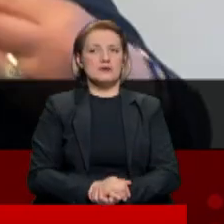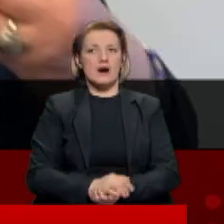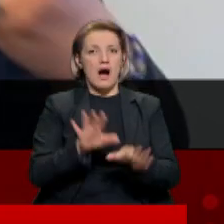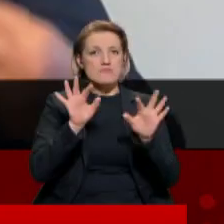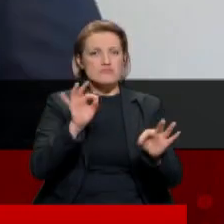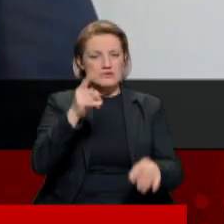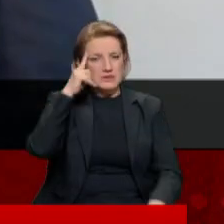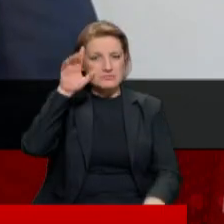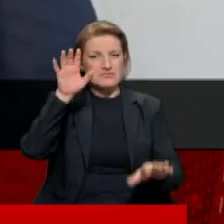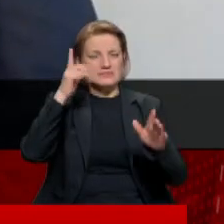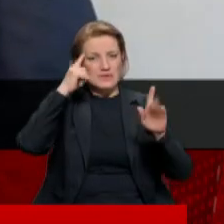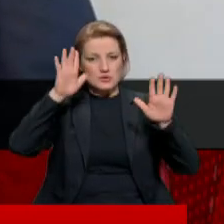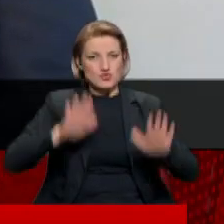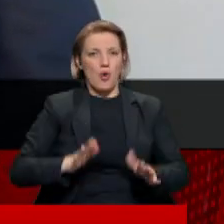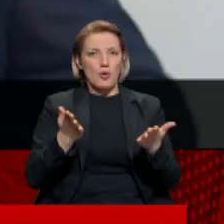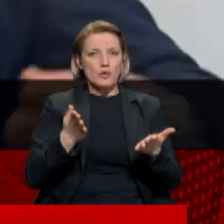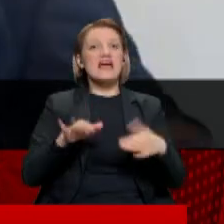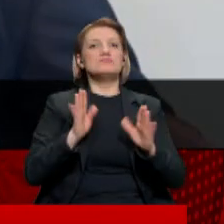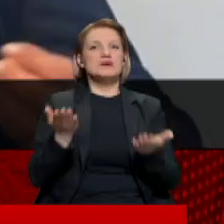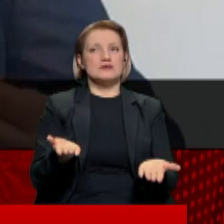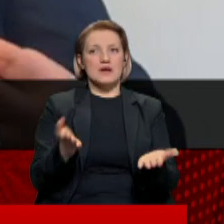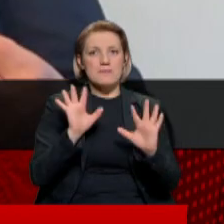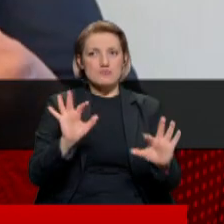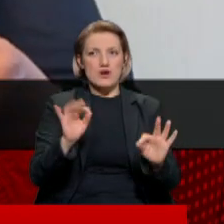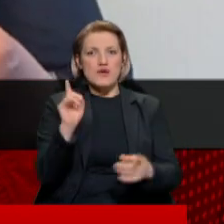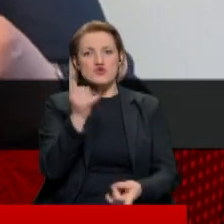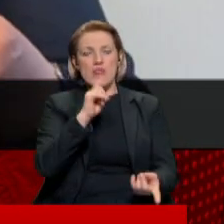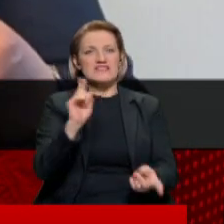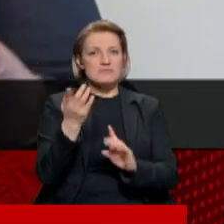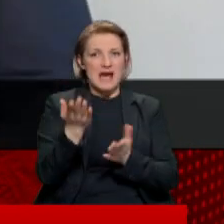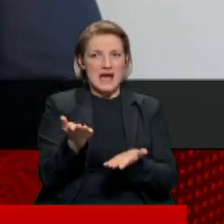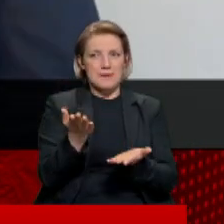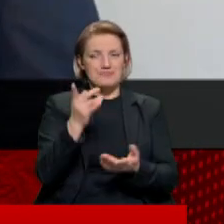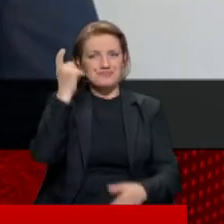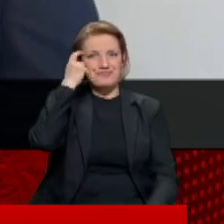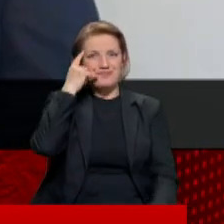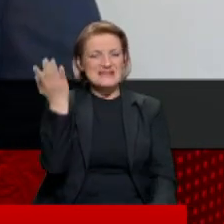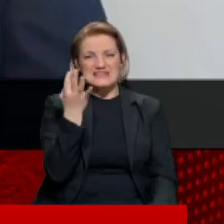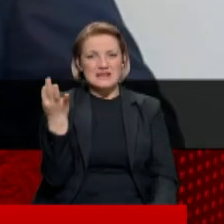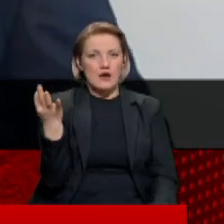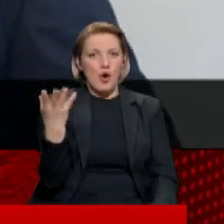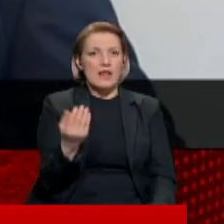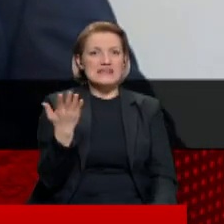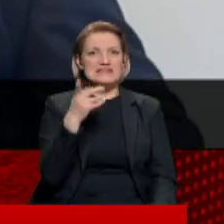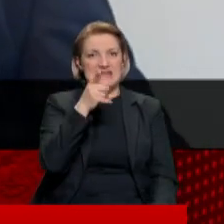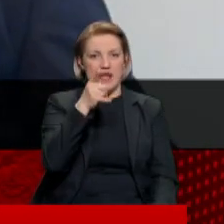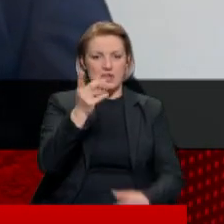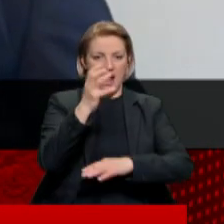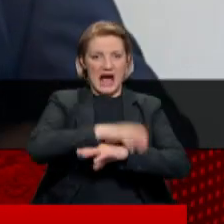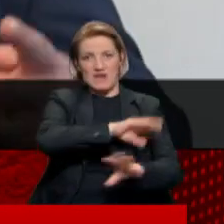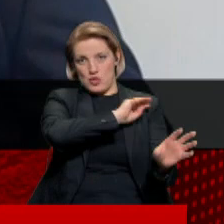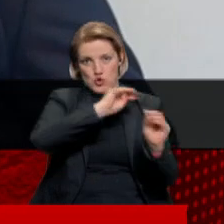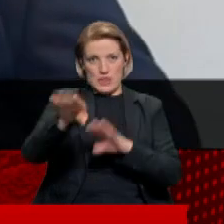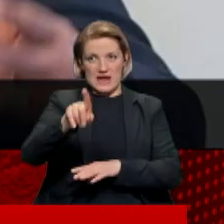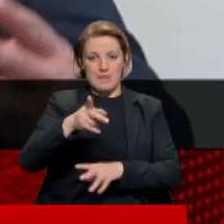Yani bu akıl tutulması değil midir sizce? Böyle bir yönetme zihniyeti nasıl olabilir? Sen AFAD'ı